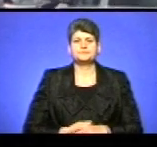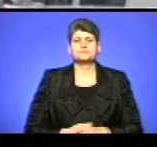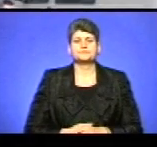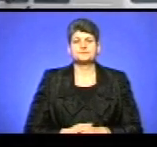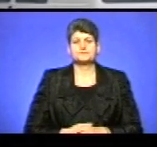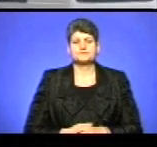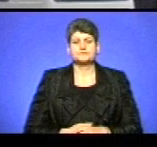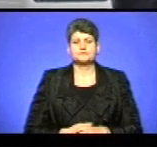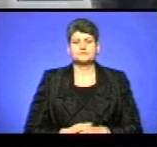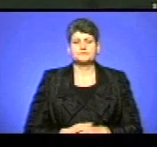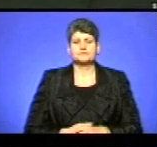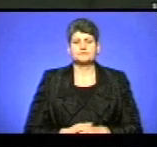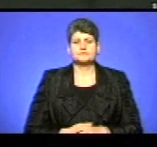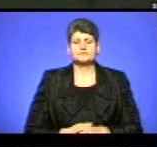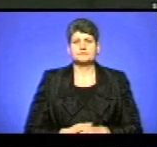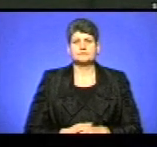Прокопів, новини.